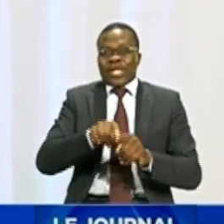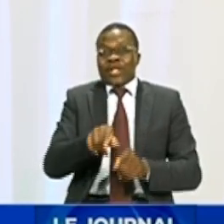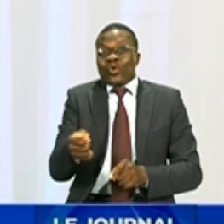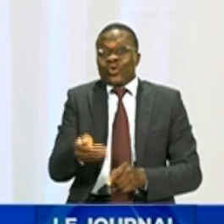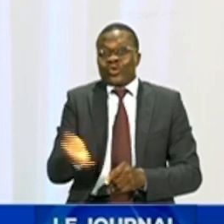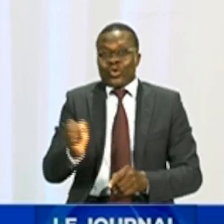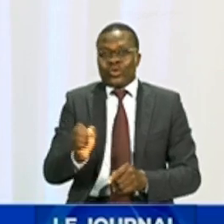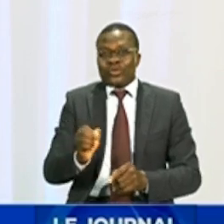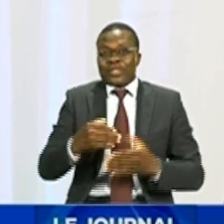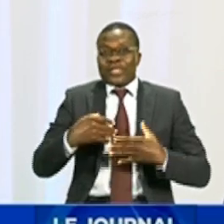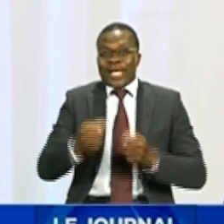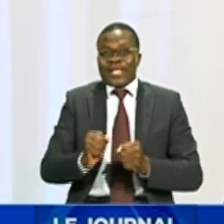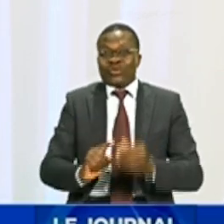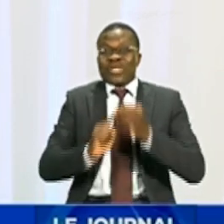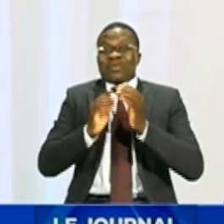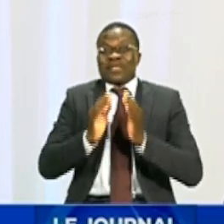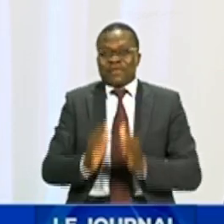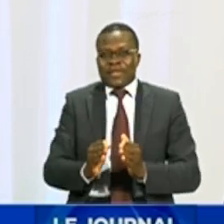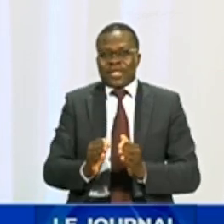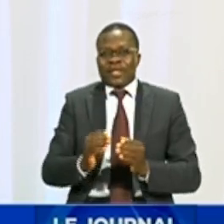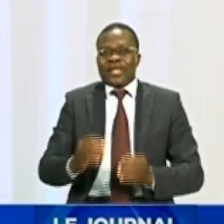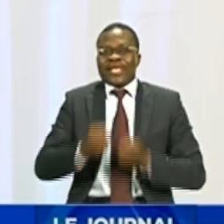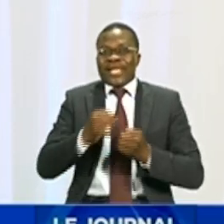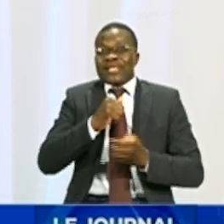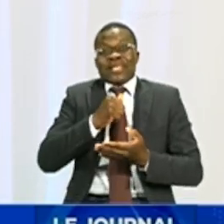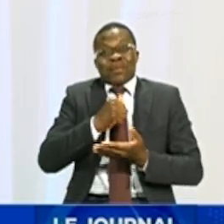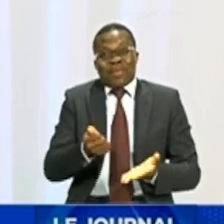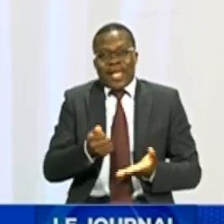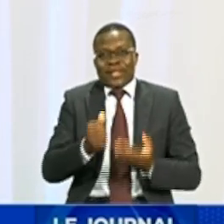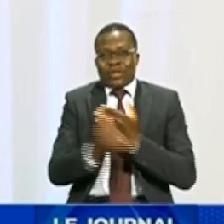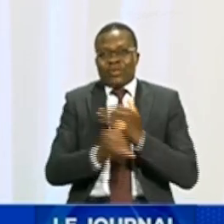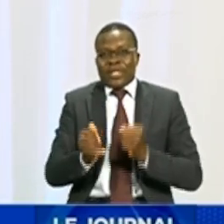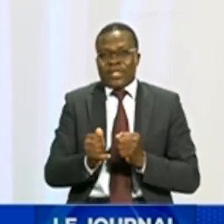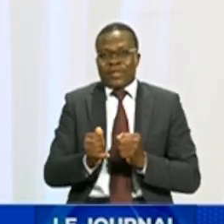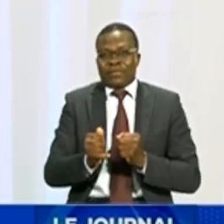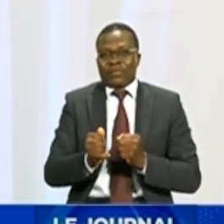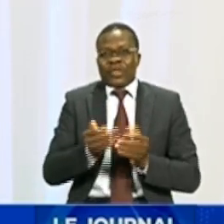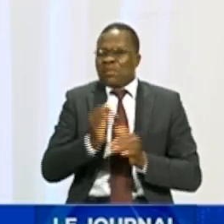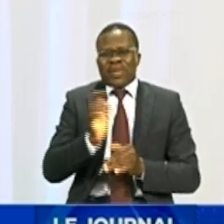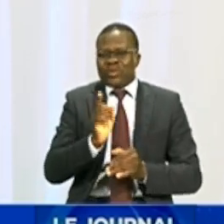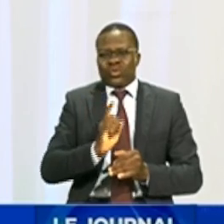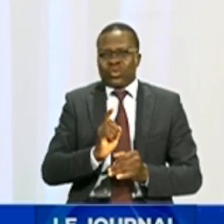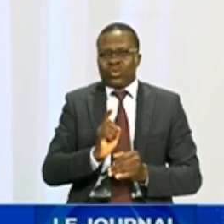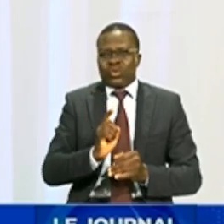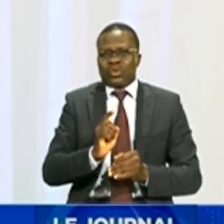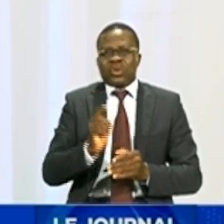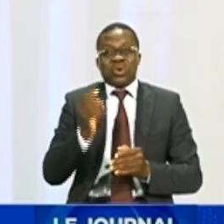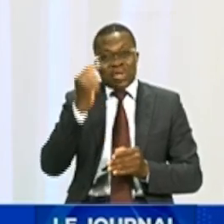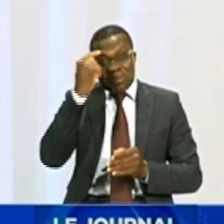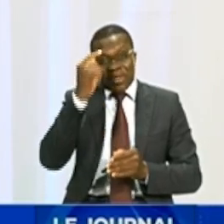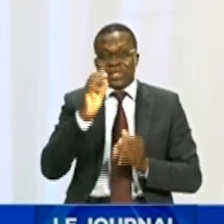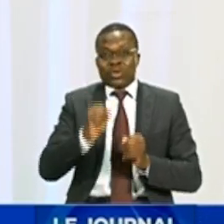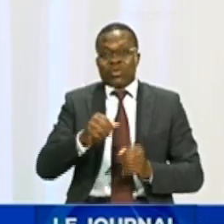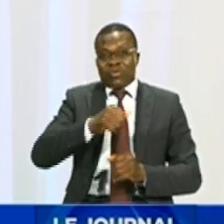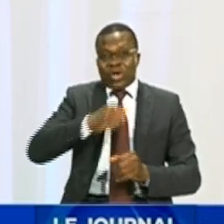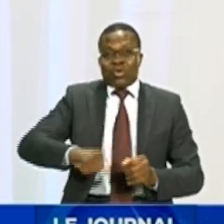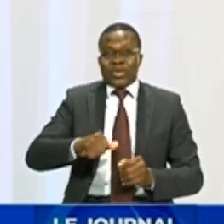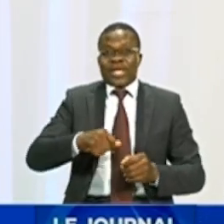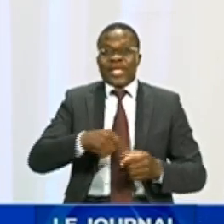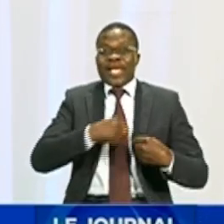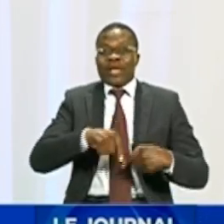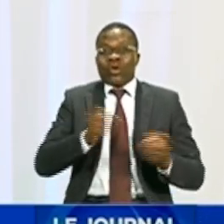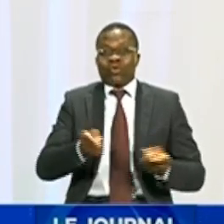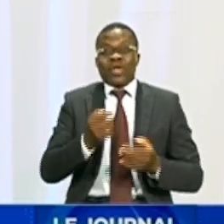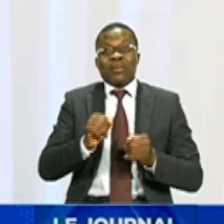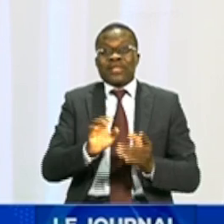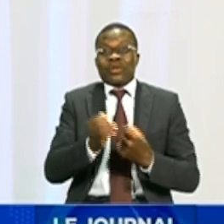côté, il y a des soins spécifiques qui n'existaient pas dans le pays. Pas du tout. On n'aurait plus jamais pensé qu'on allait opérer à cœur ouvert, mais